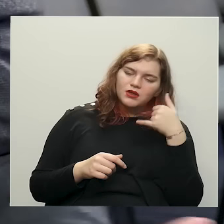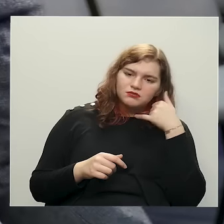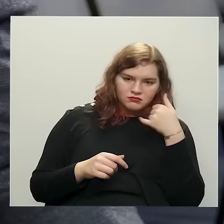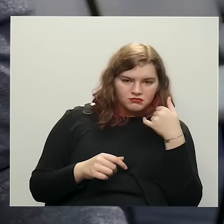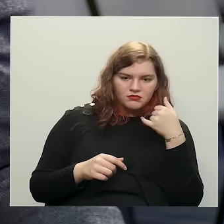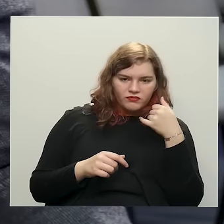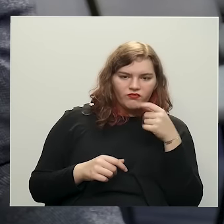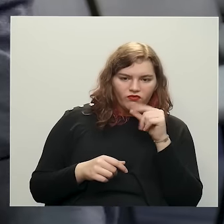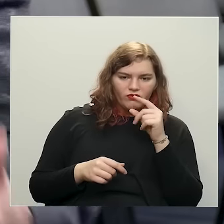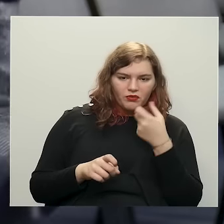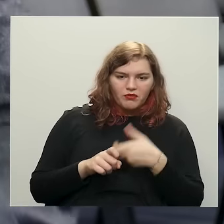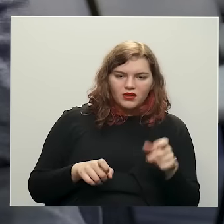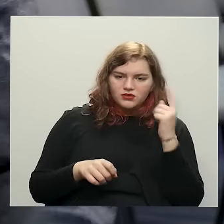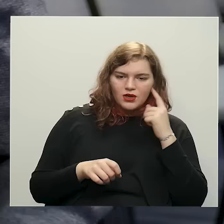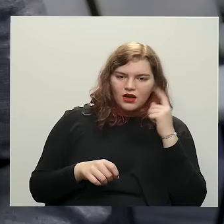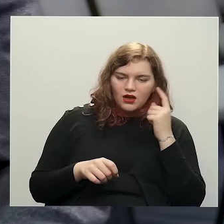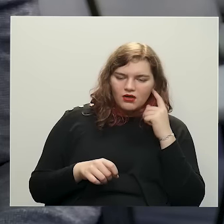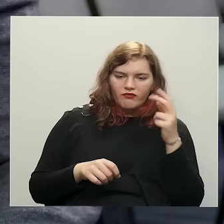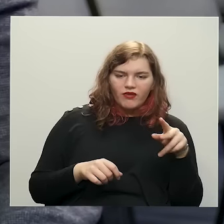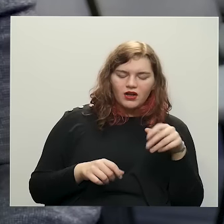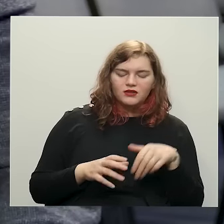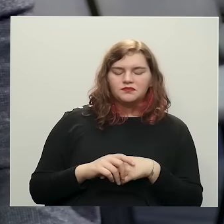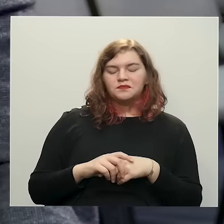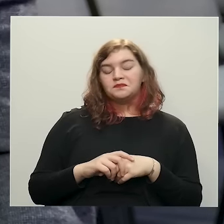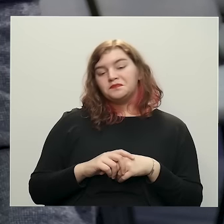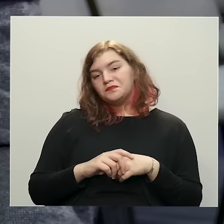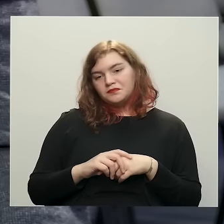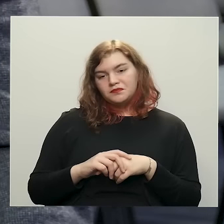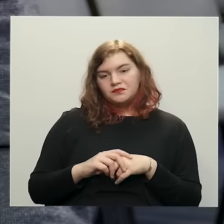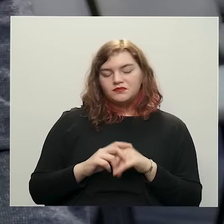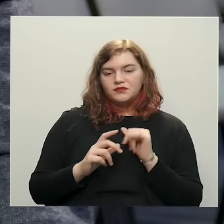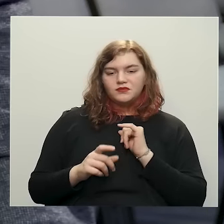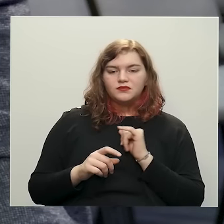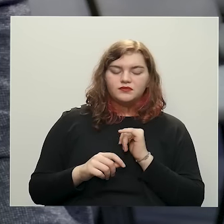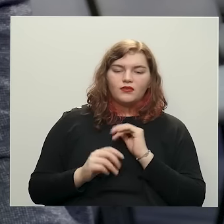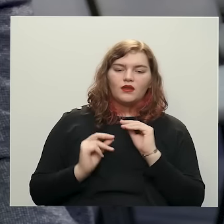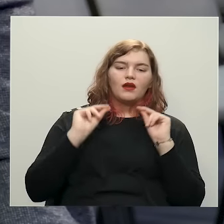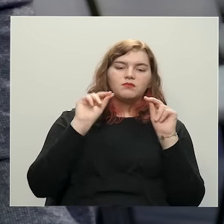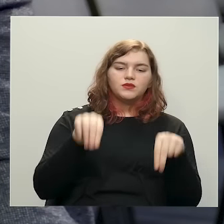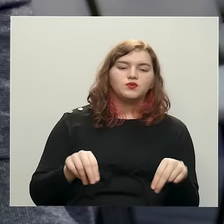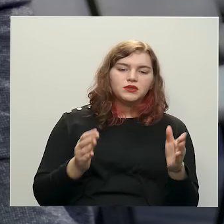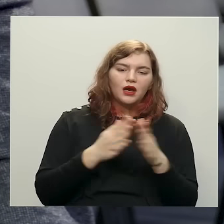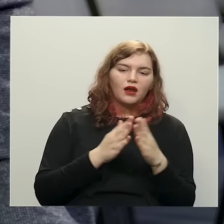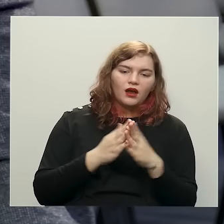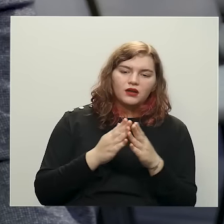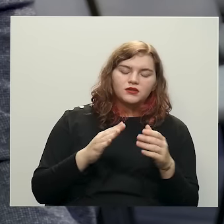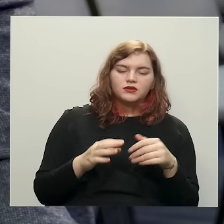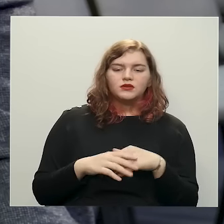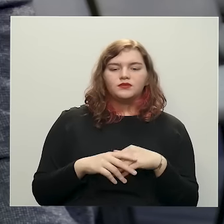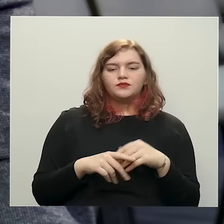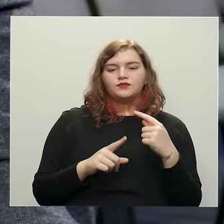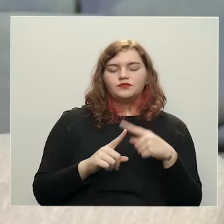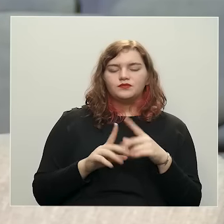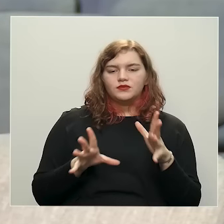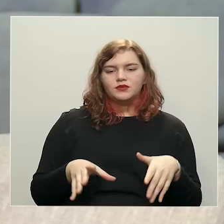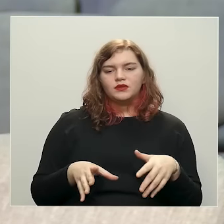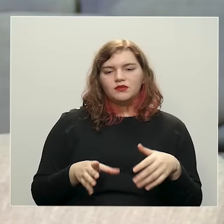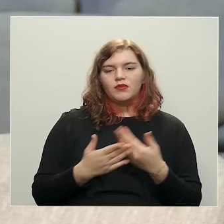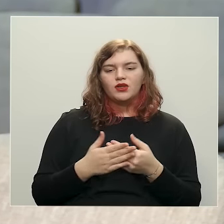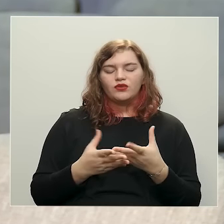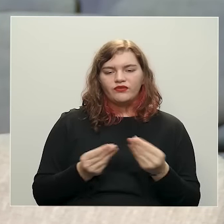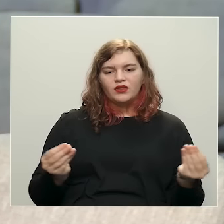Și-au vorbit, bineînțeles, cu fratele său și așa mai departe. Am ajuns acasă, deci, biserica... Deci,